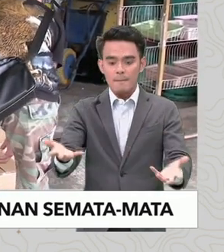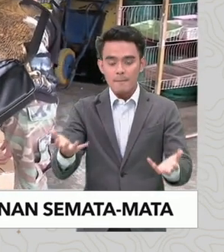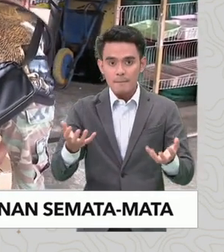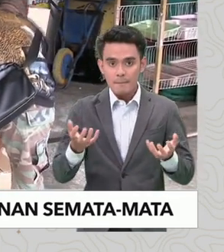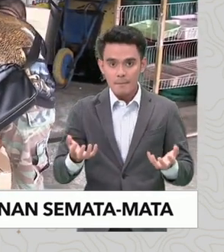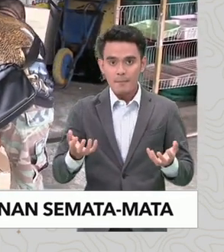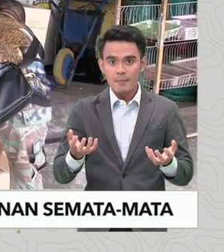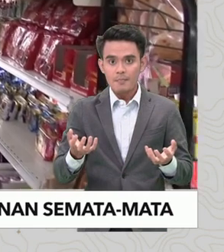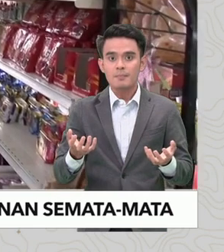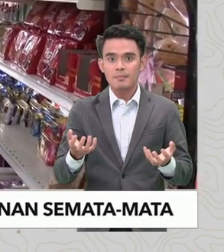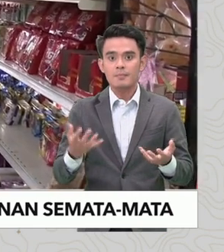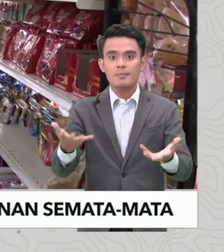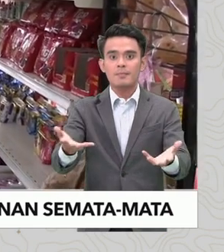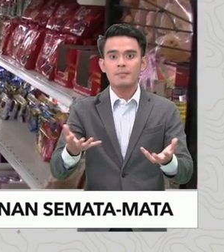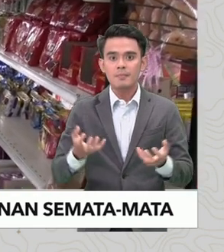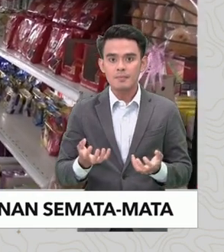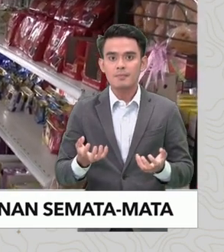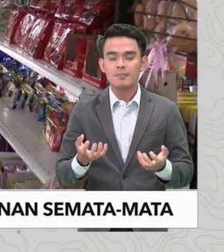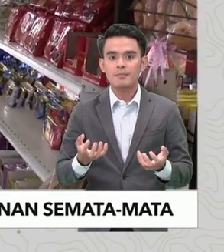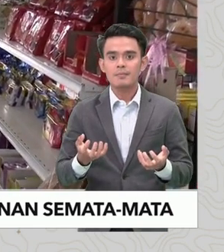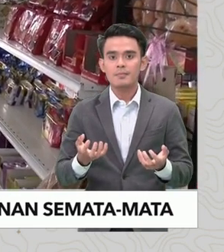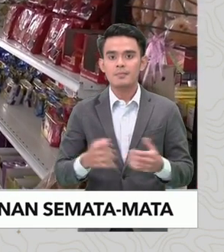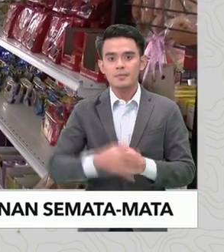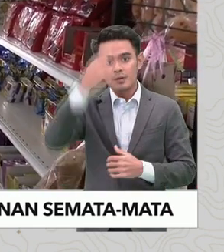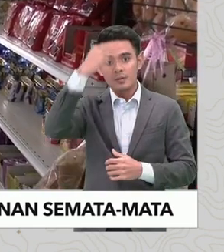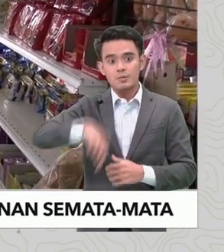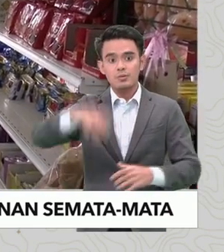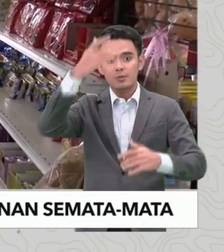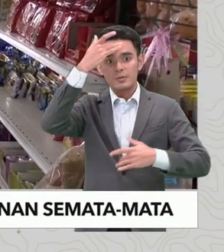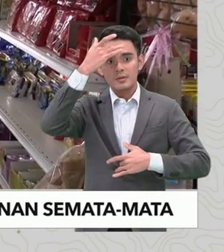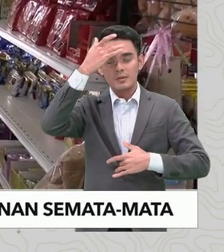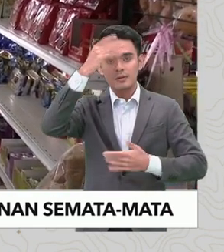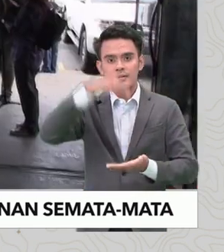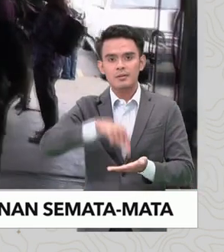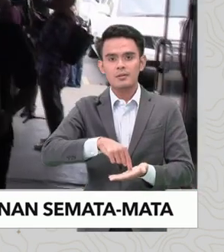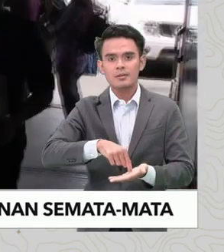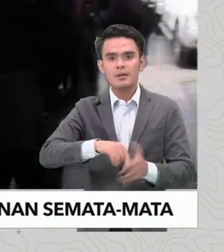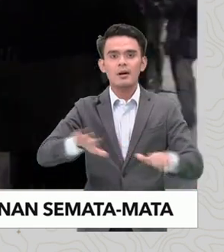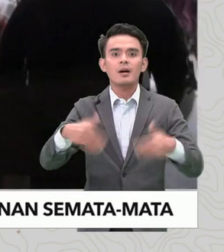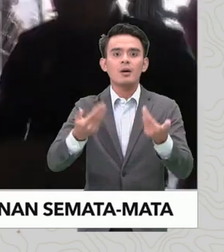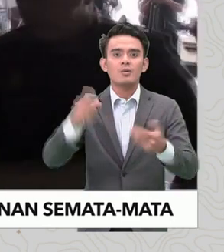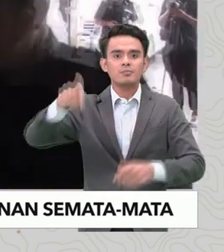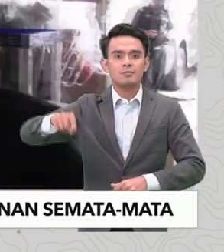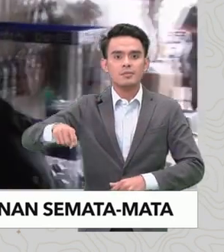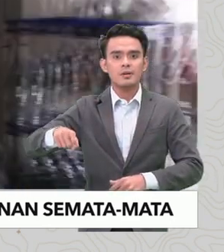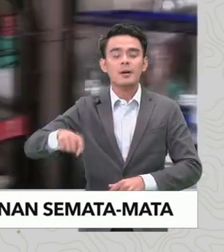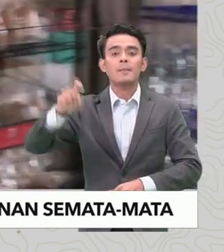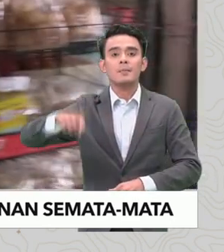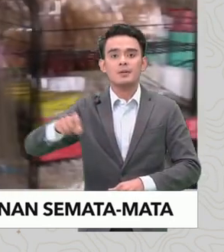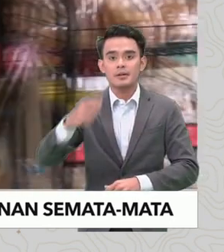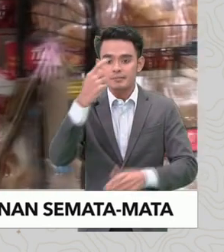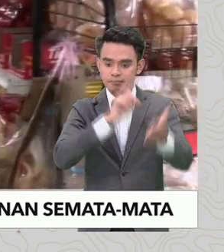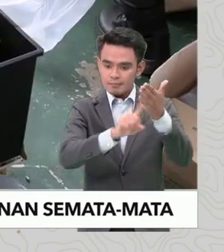secara rootnya ataupun dari dasar kepada penyakit ini, kawasan mana yang macam mana yang ini diperlukan, perlulah